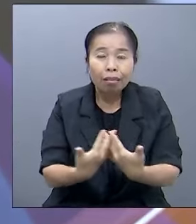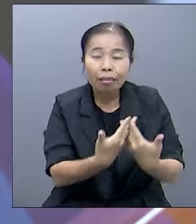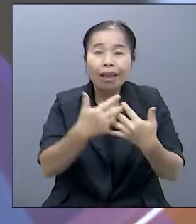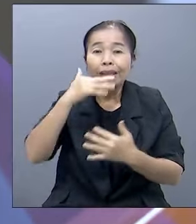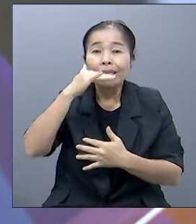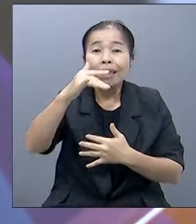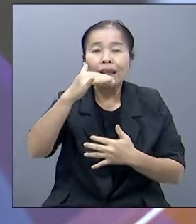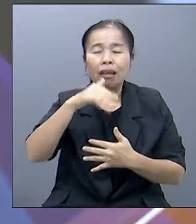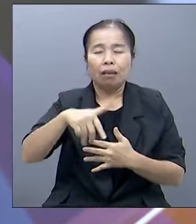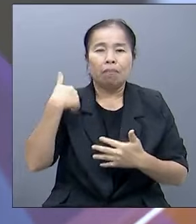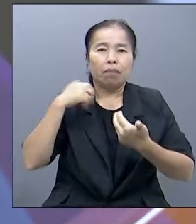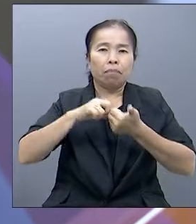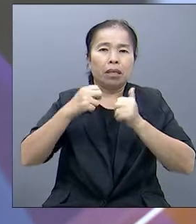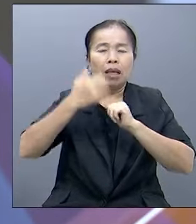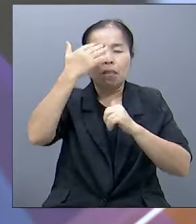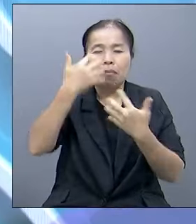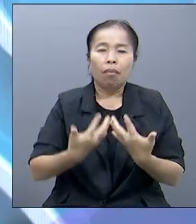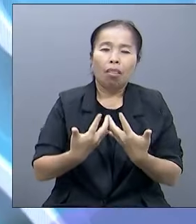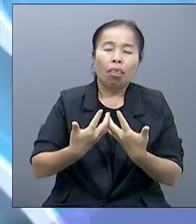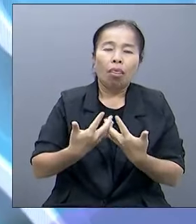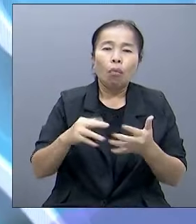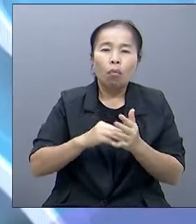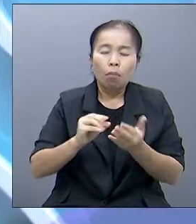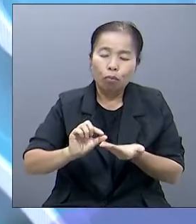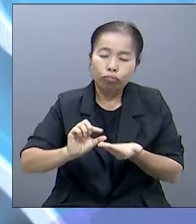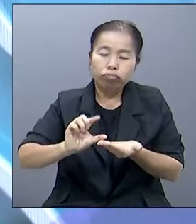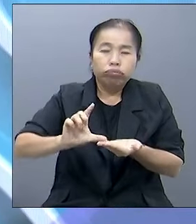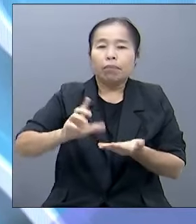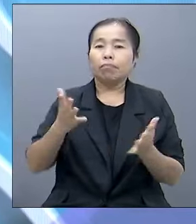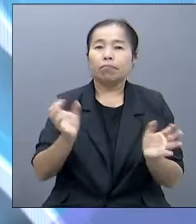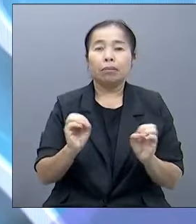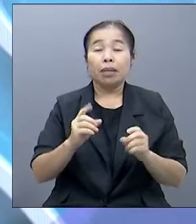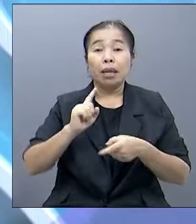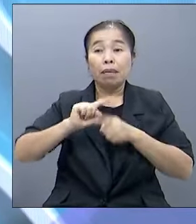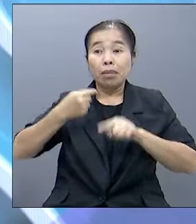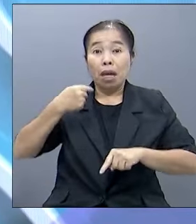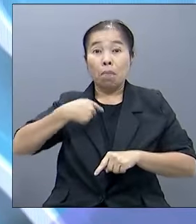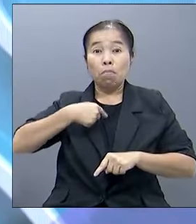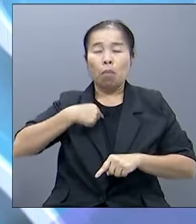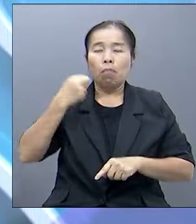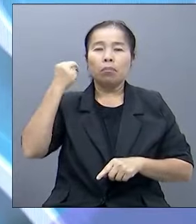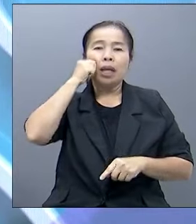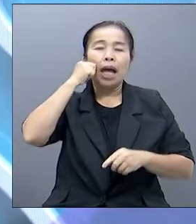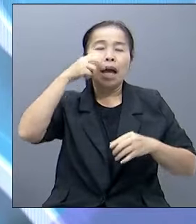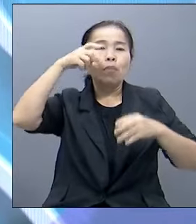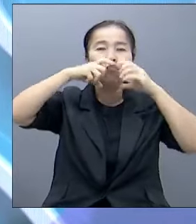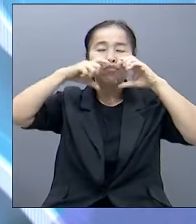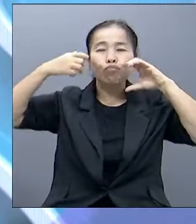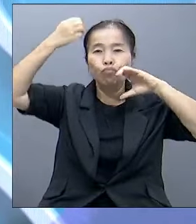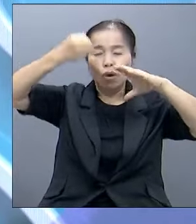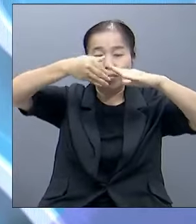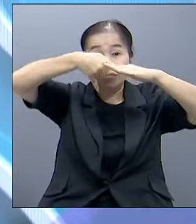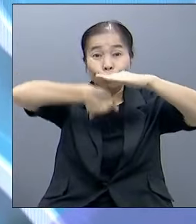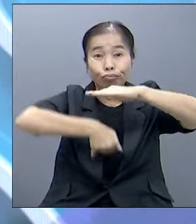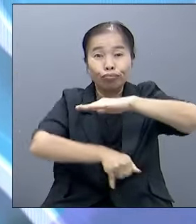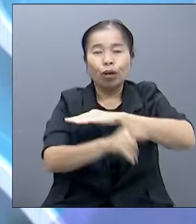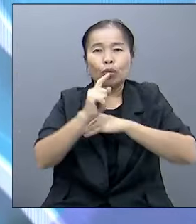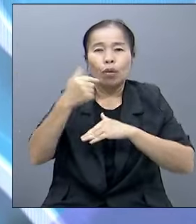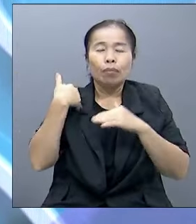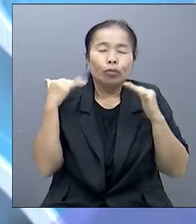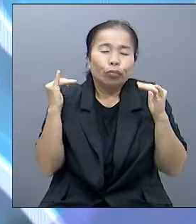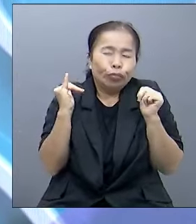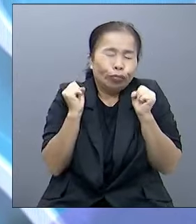ที่ทำให้มันไม่เติบโตด้วย เพื่อนพี่เขาเป็นนักดำน้ำใช่ไหมเขาก็ไปดำน้ำเขาบอกว่าปกติเนี่ยมันดำน้ำเนี่ยจะต้องมีความเย็นข้างล่